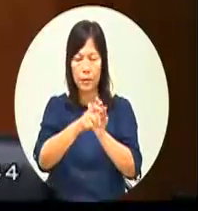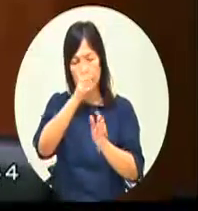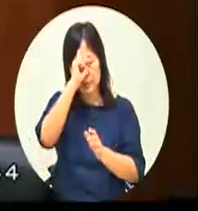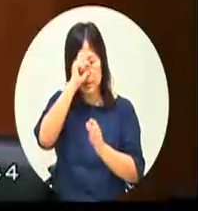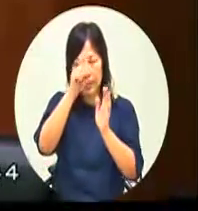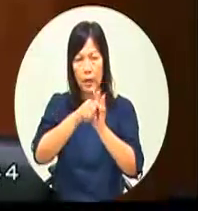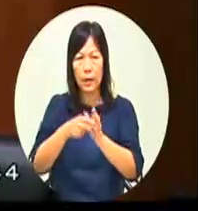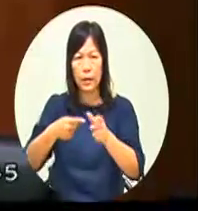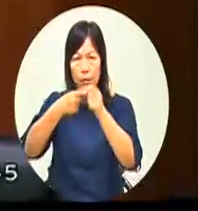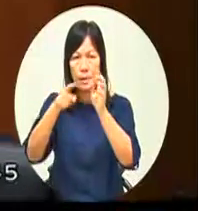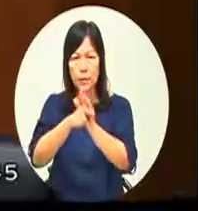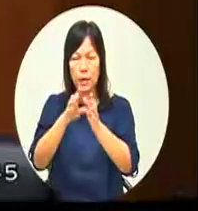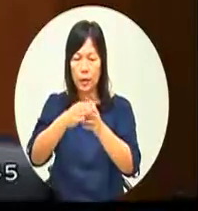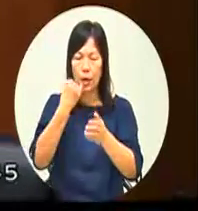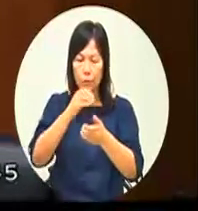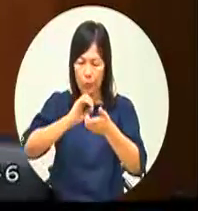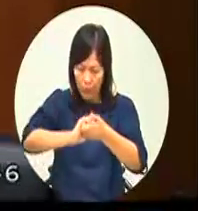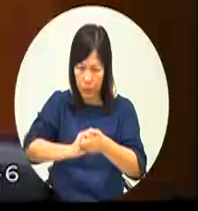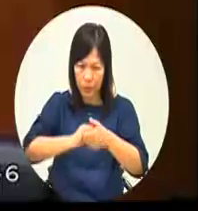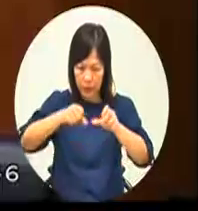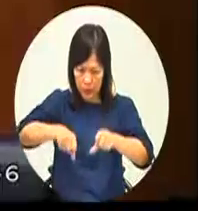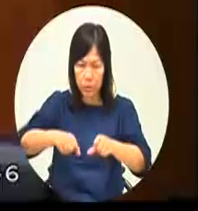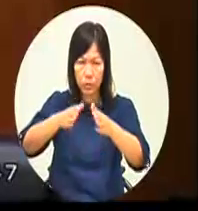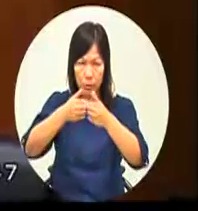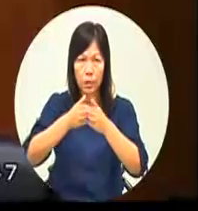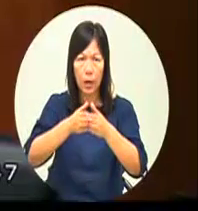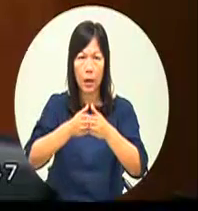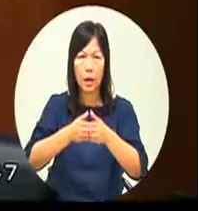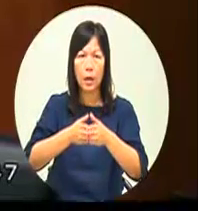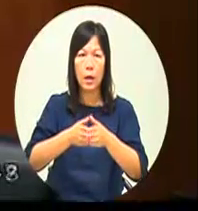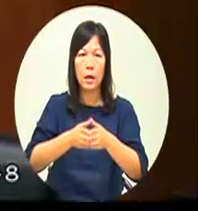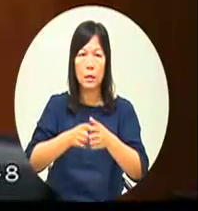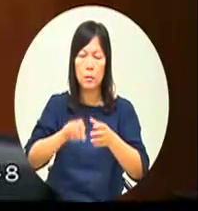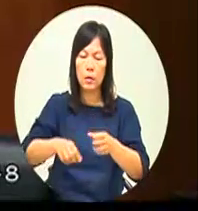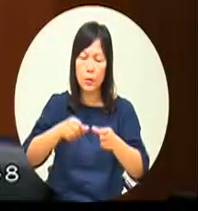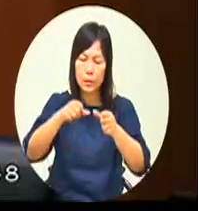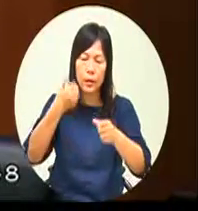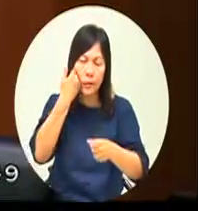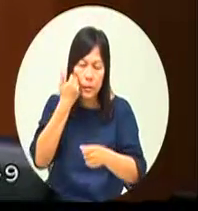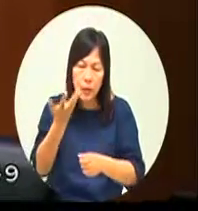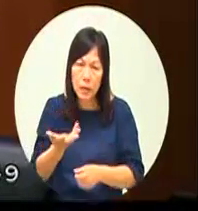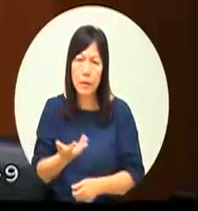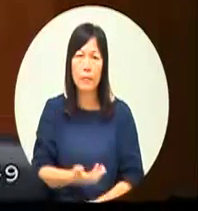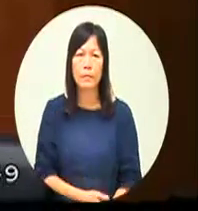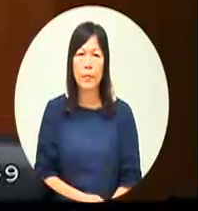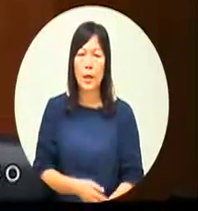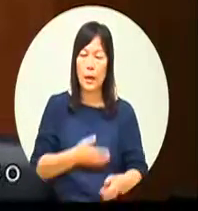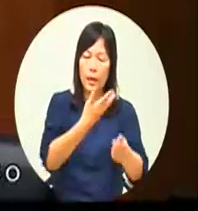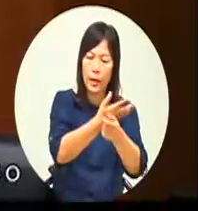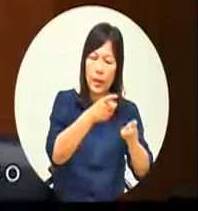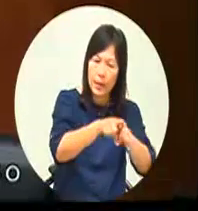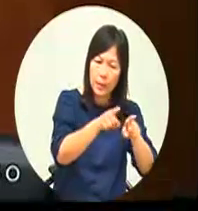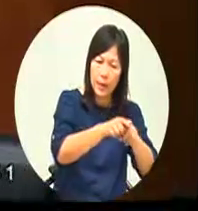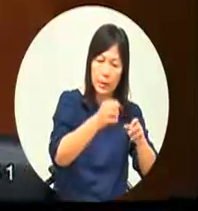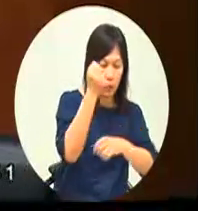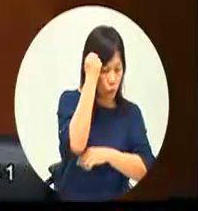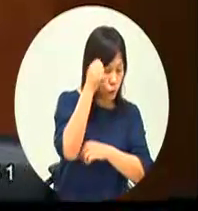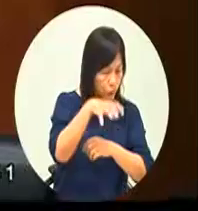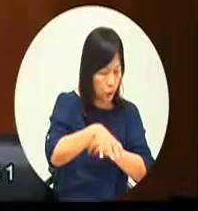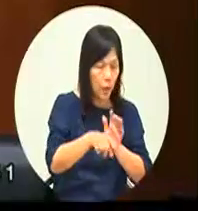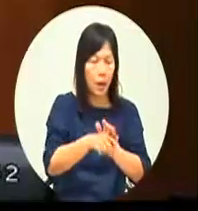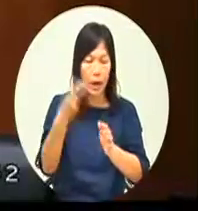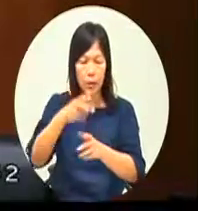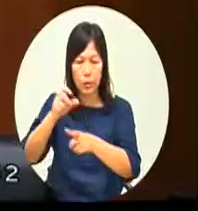定一个定型化契约出来，这个定型化契约是要给谁用？给一般的住户和清运业者用